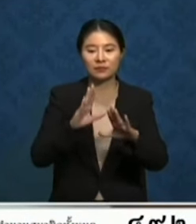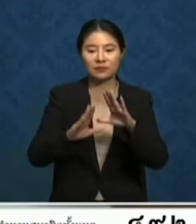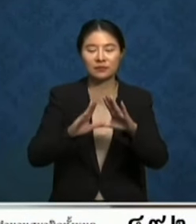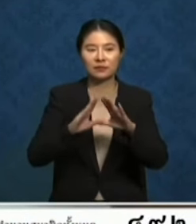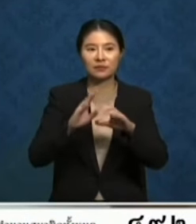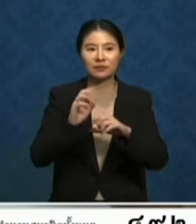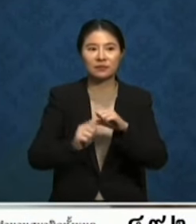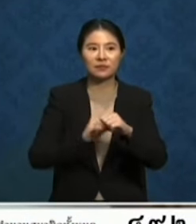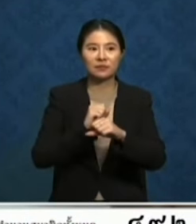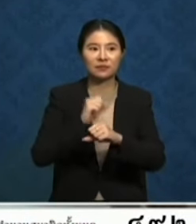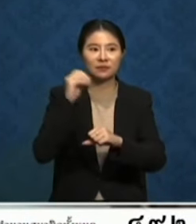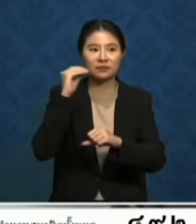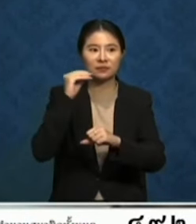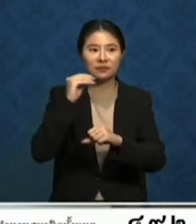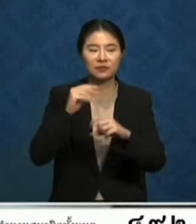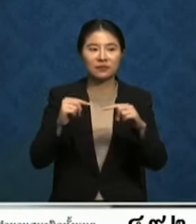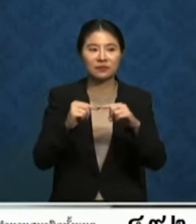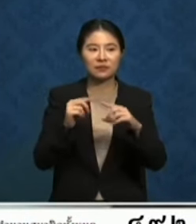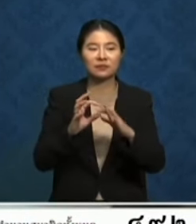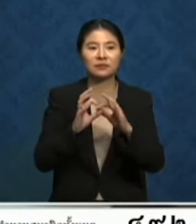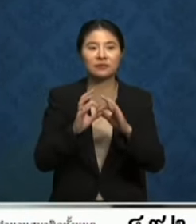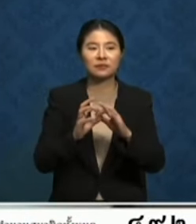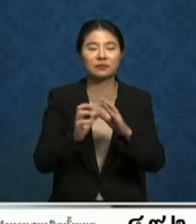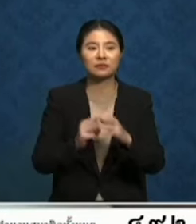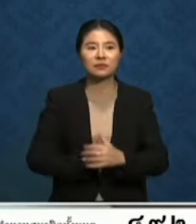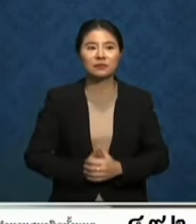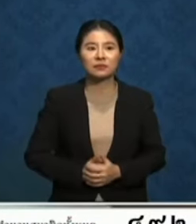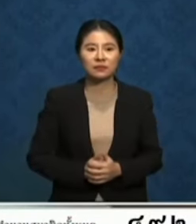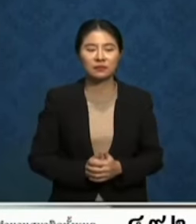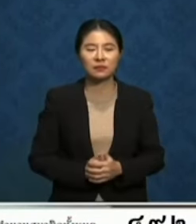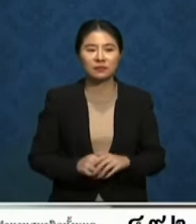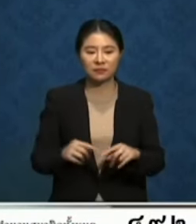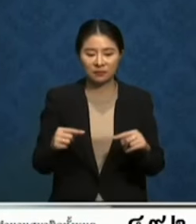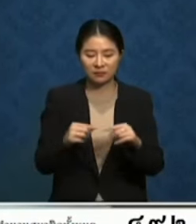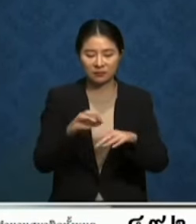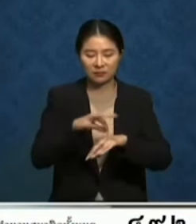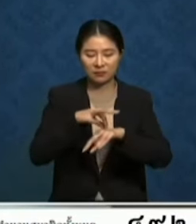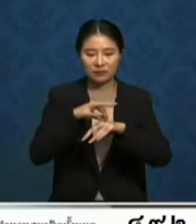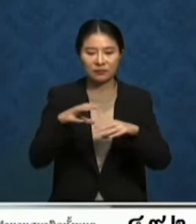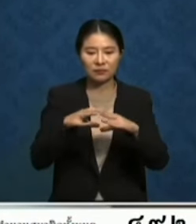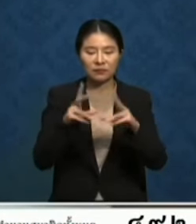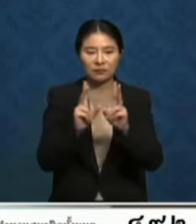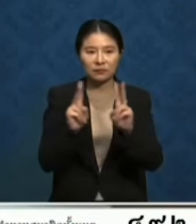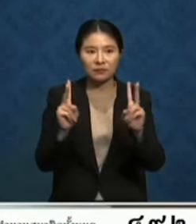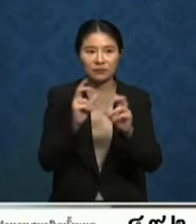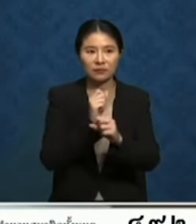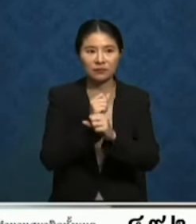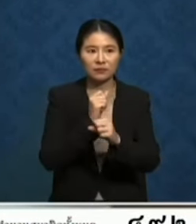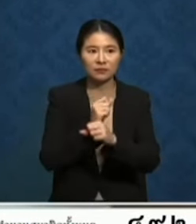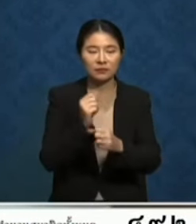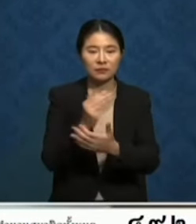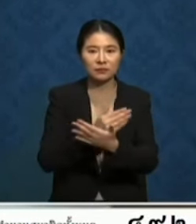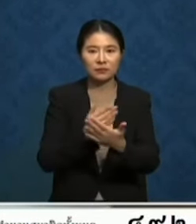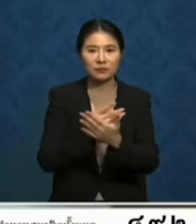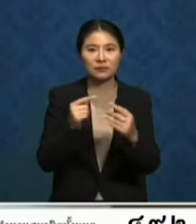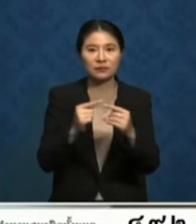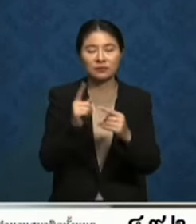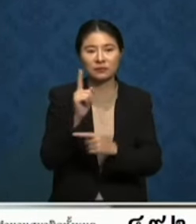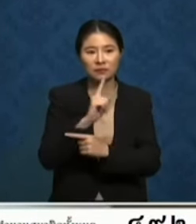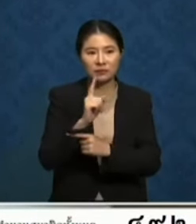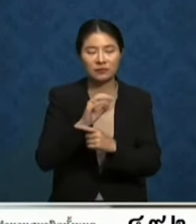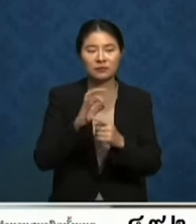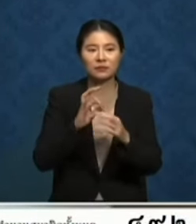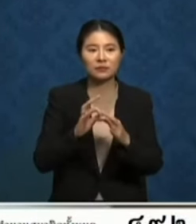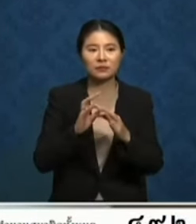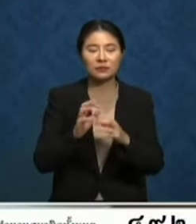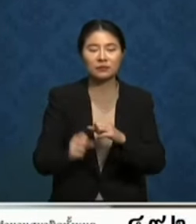ประจำปีที่สภาผู้แทนราษฎรพวกเราเนี่ยนะครับที่ไปเป็นกรรมการงบประมาณเนี่ยได้พิจารณาแล้วก็ส่งให้สภาผู้แทนราษฎรของเราได้พิจารณ